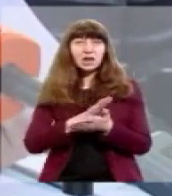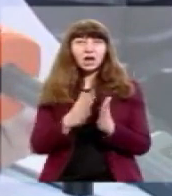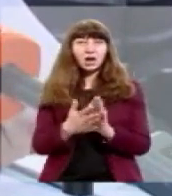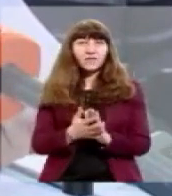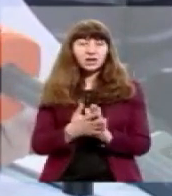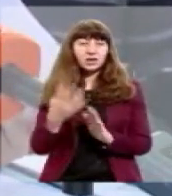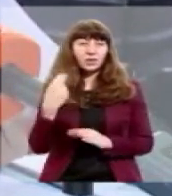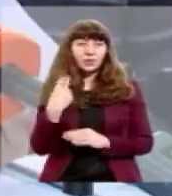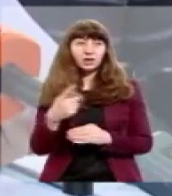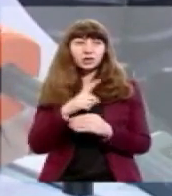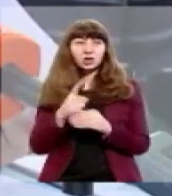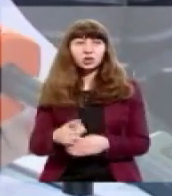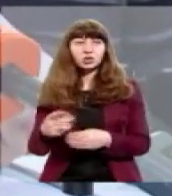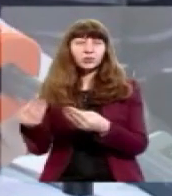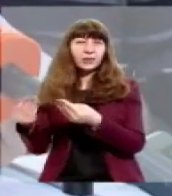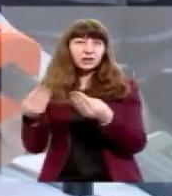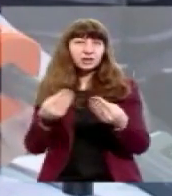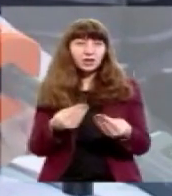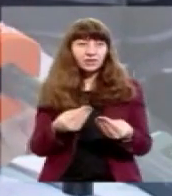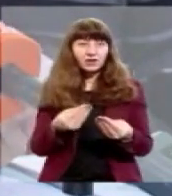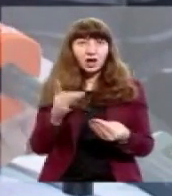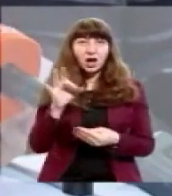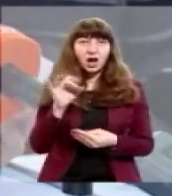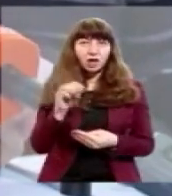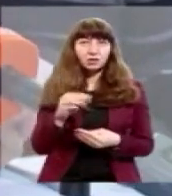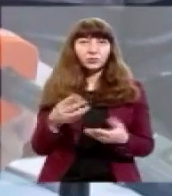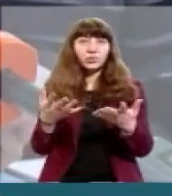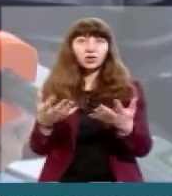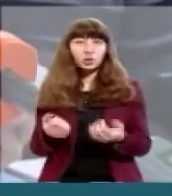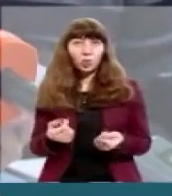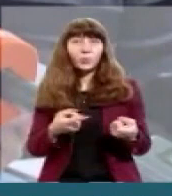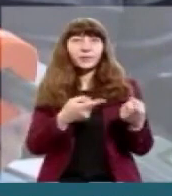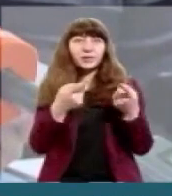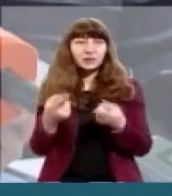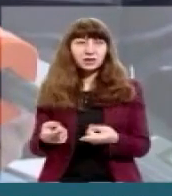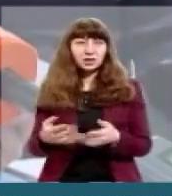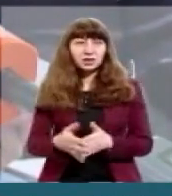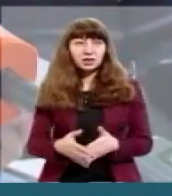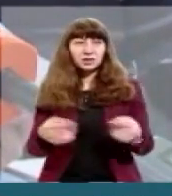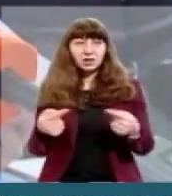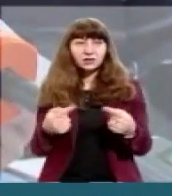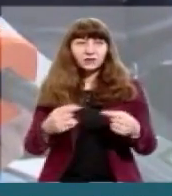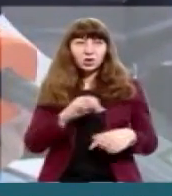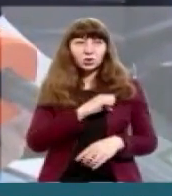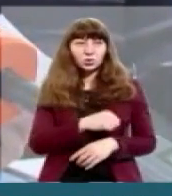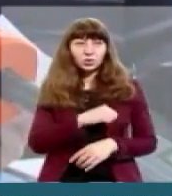они обязаны были предоставить эту документацию по акту приема-передачи. Правильно же? Согласно, ну, я думаю, юридических каких-то